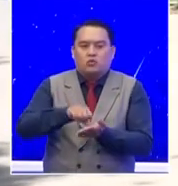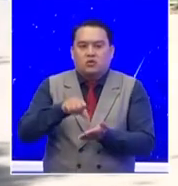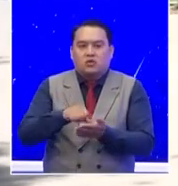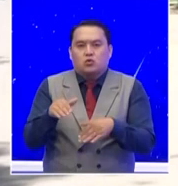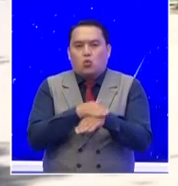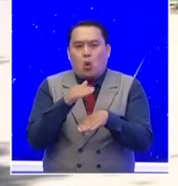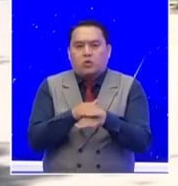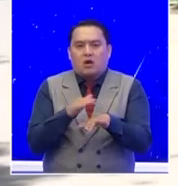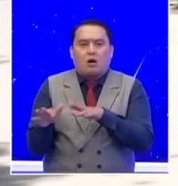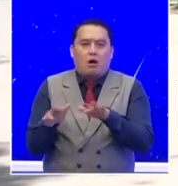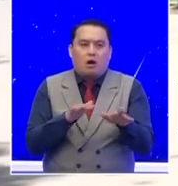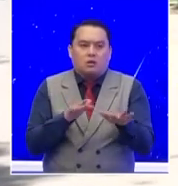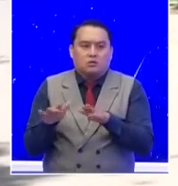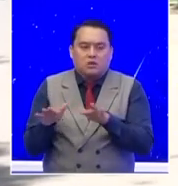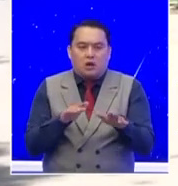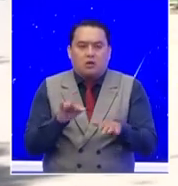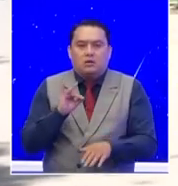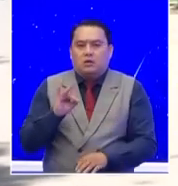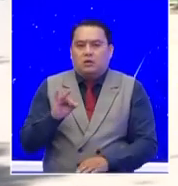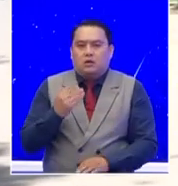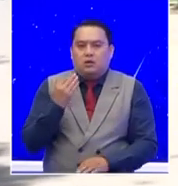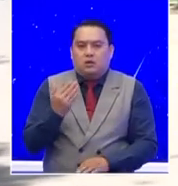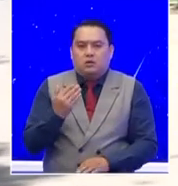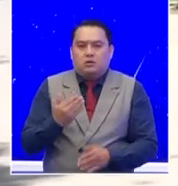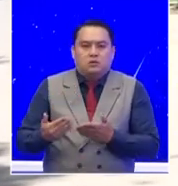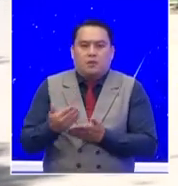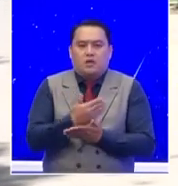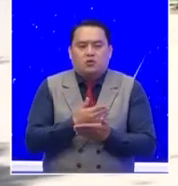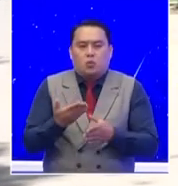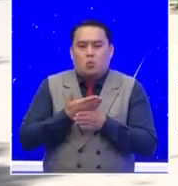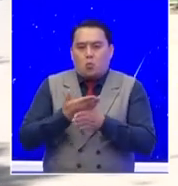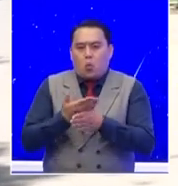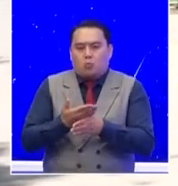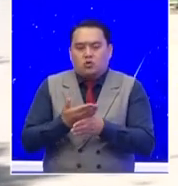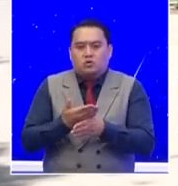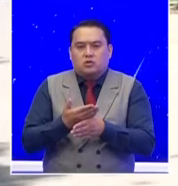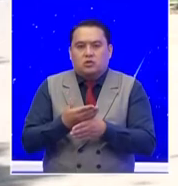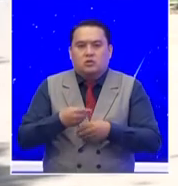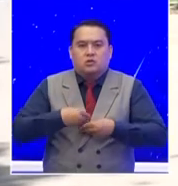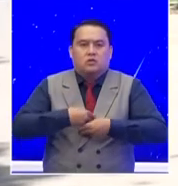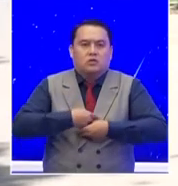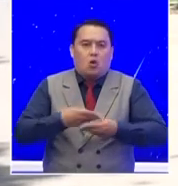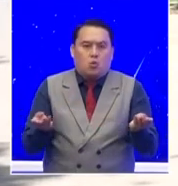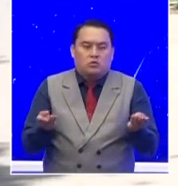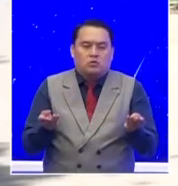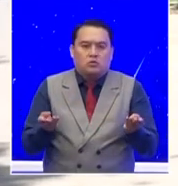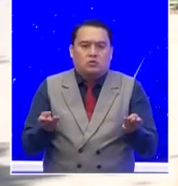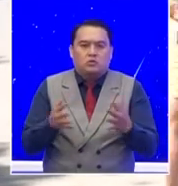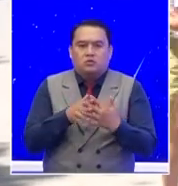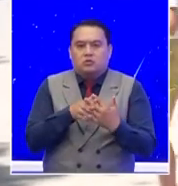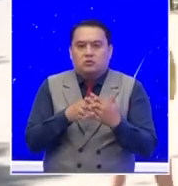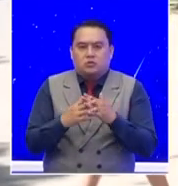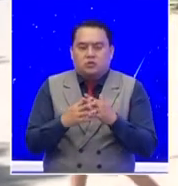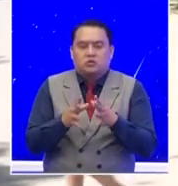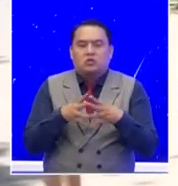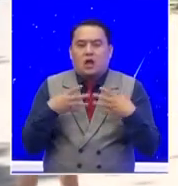благотворительных акциях она собирает спонсорской помощью развозит получать помощь семьям